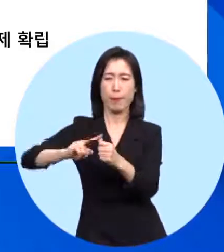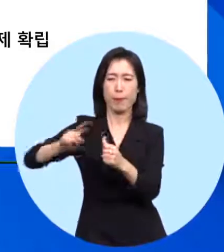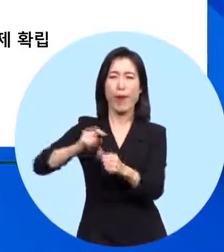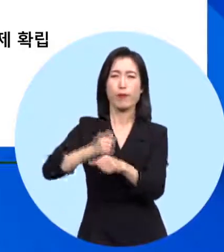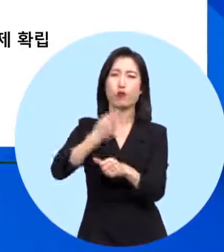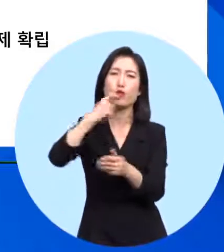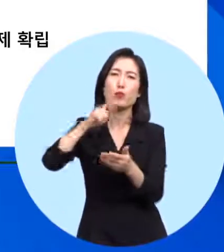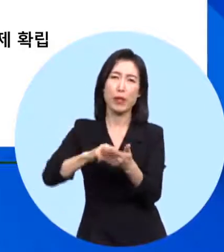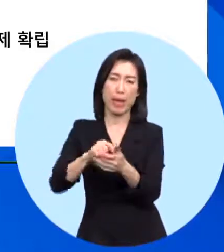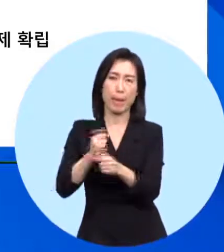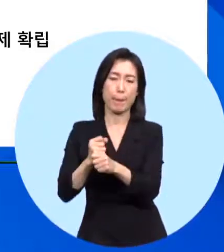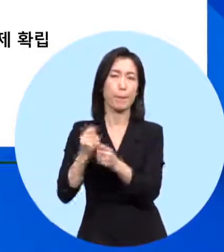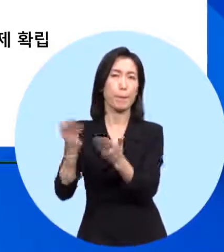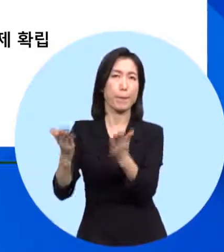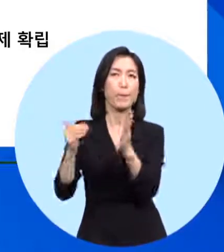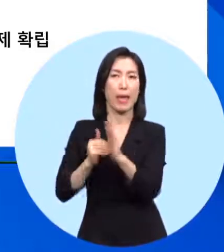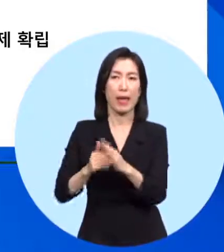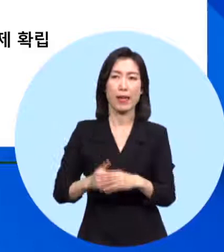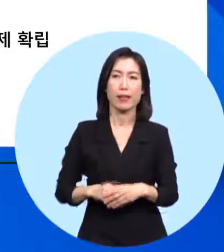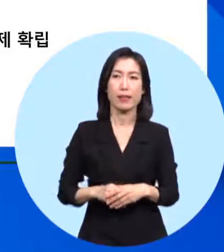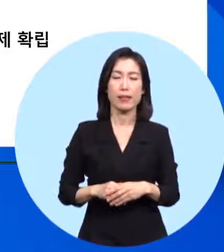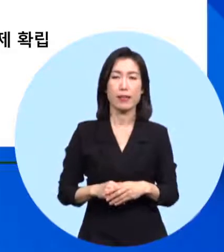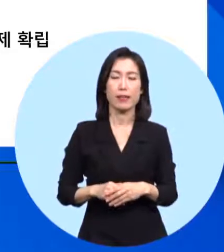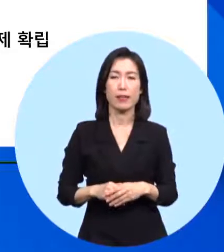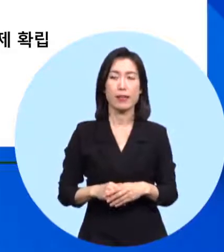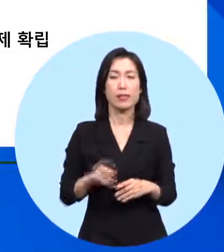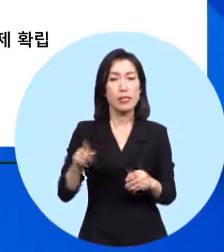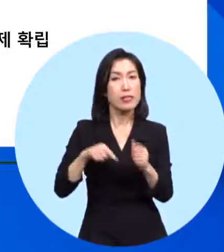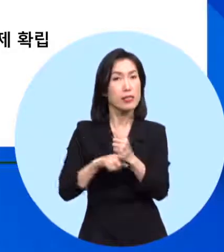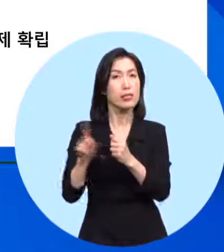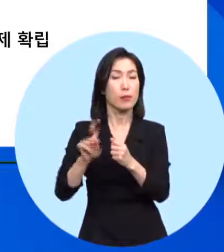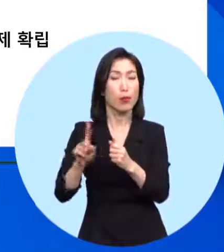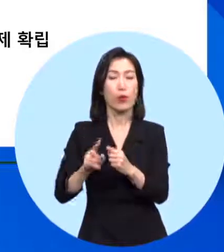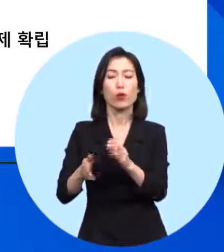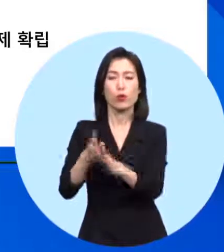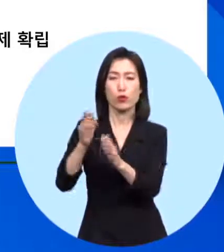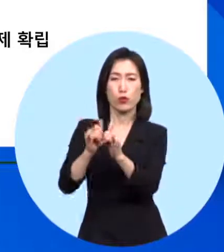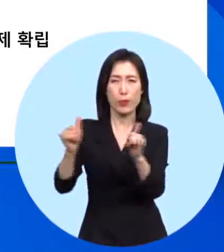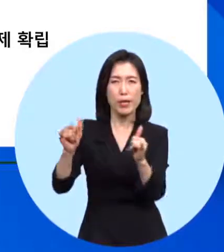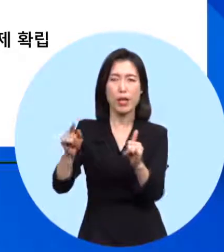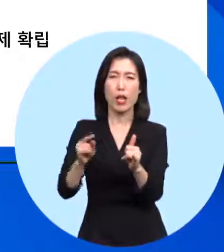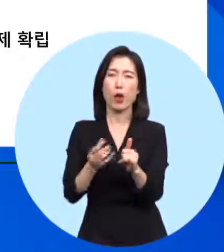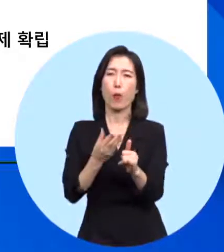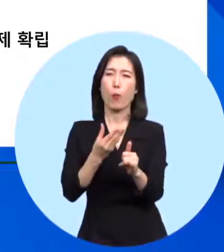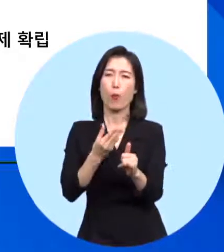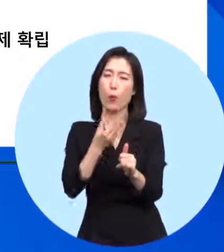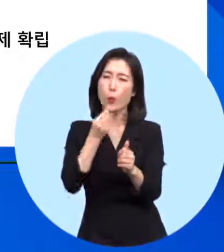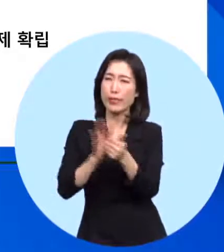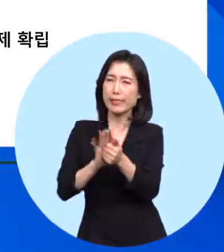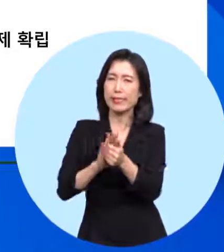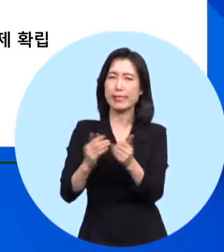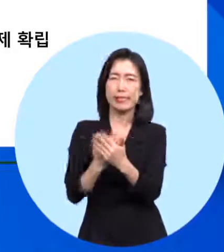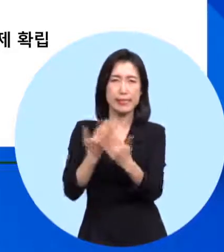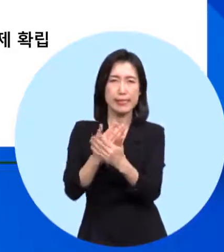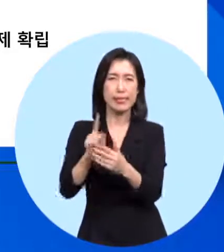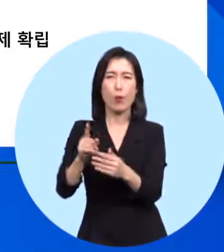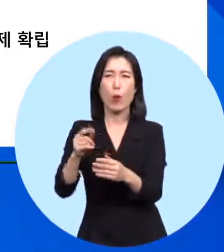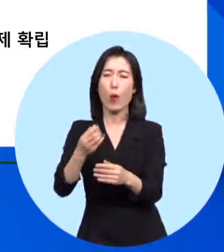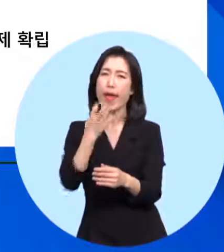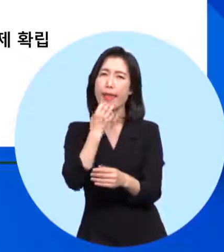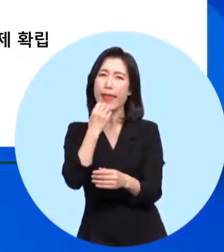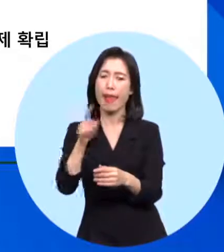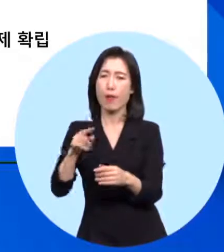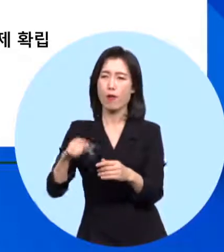좀 보고 있다. 자, 그럼 그 실질적인 의미는 주민의 복리 증진을 위한 권한과 재원을 적극적으로 넘겨주자는